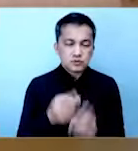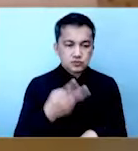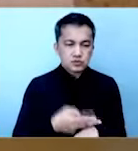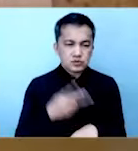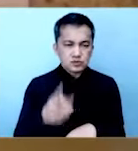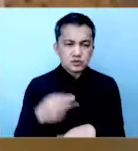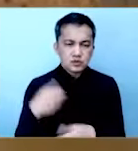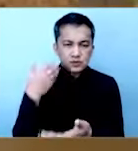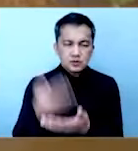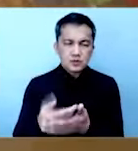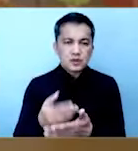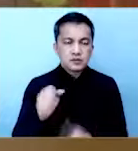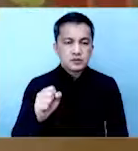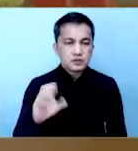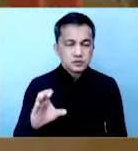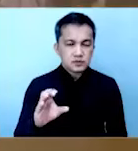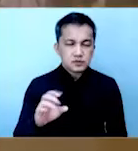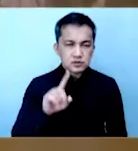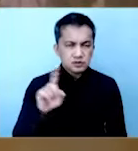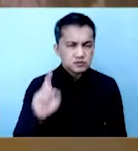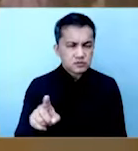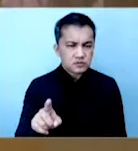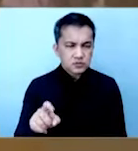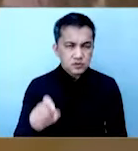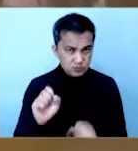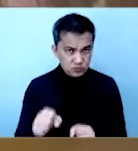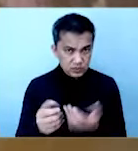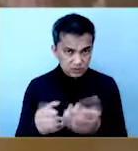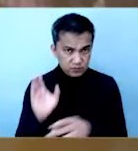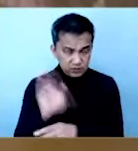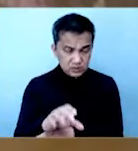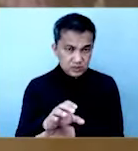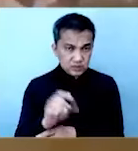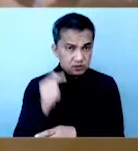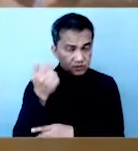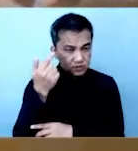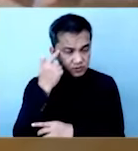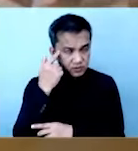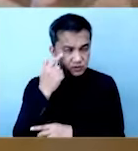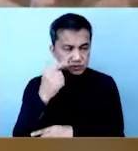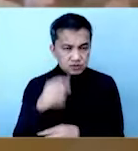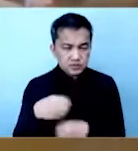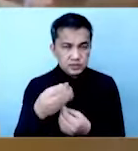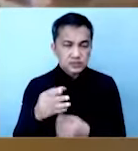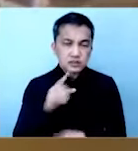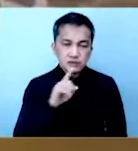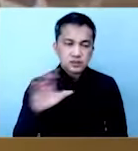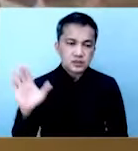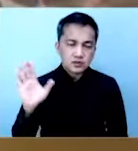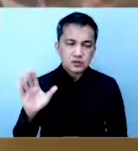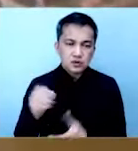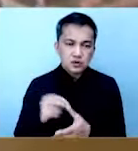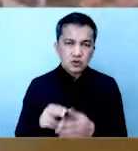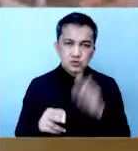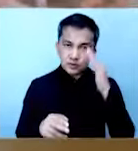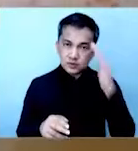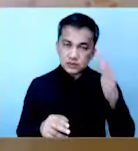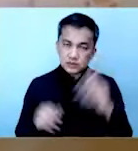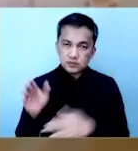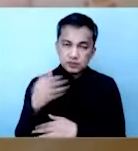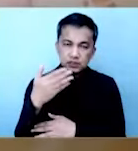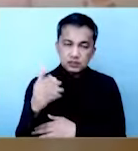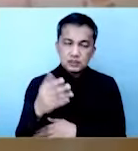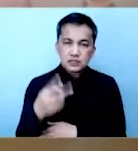Korte Suprema ang tanong na ito. Pwede ka bang pwersahin ng gobyerno na magbigay ng panata o sumaludo sa bandila? May dalawang batas